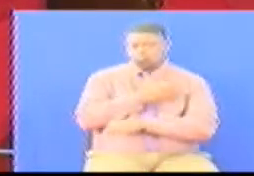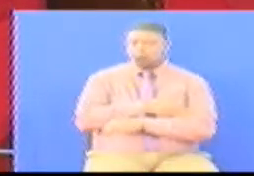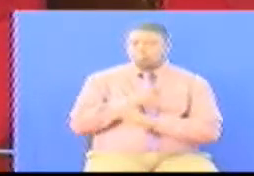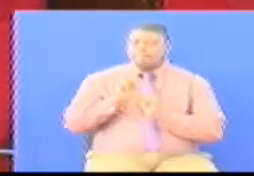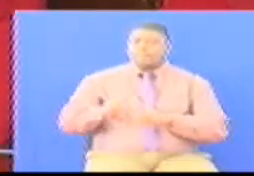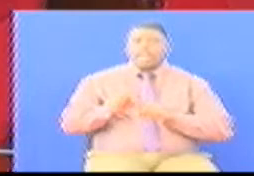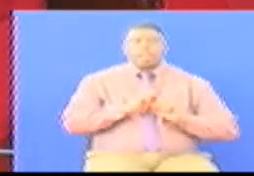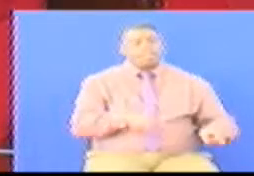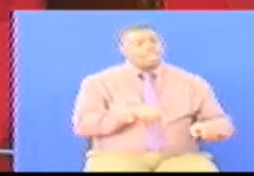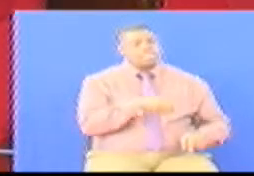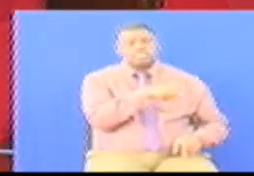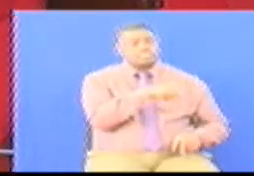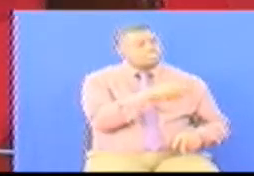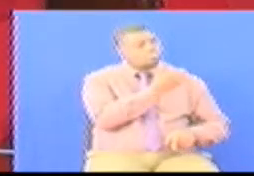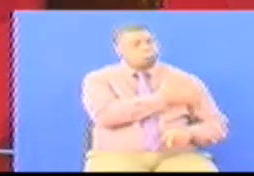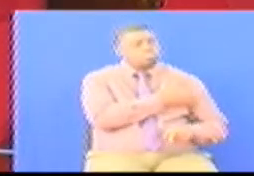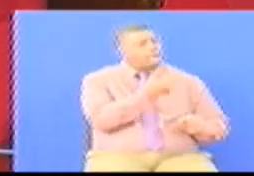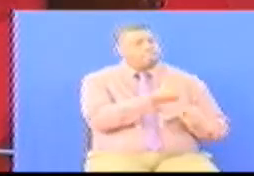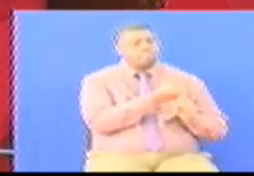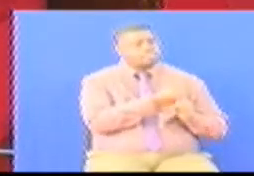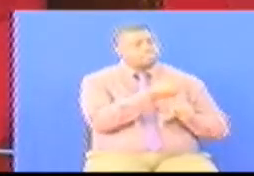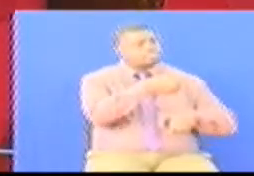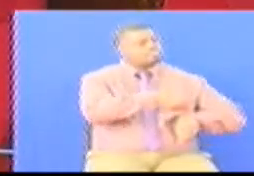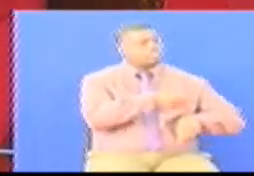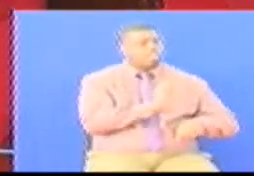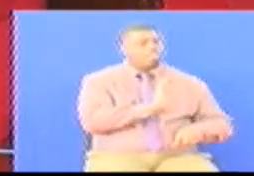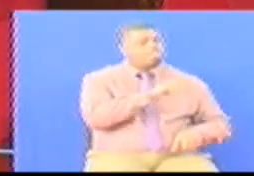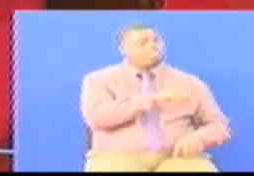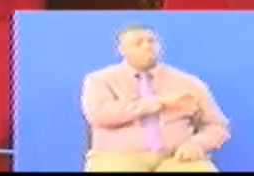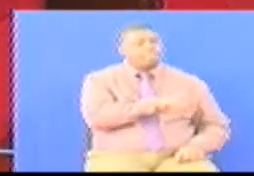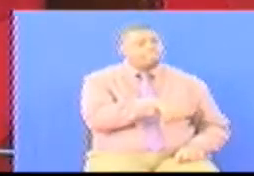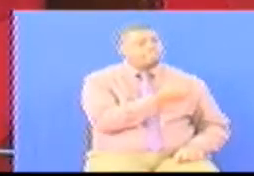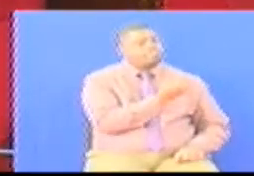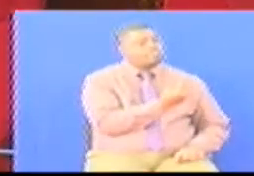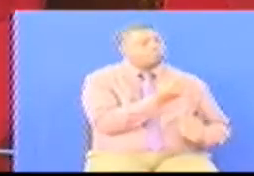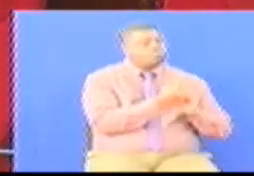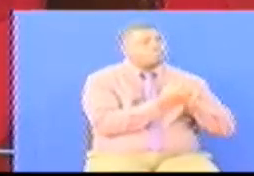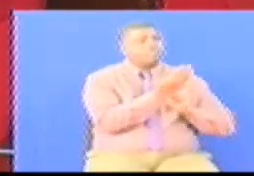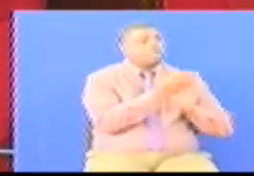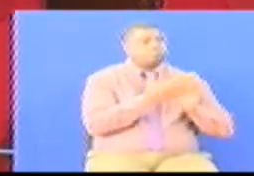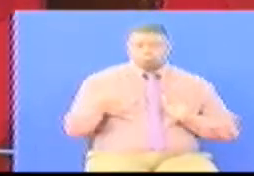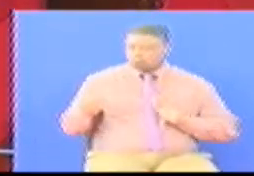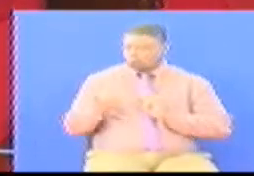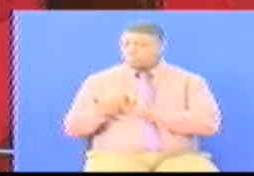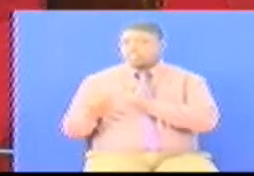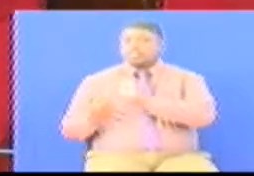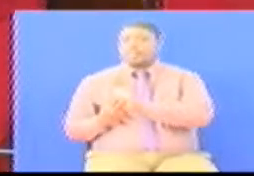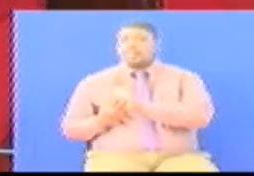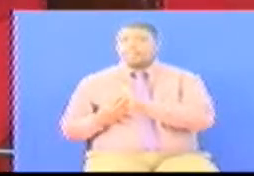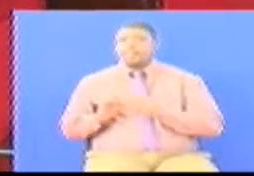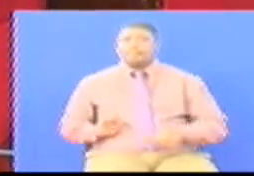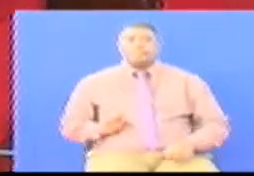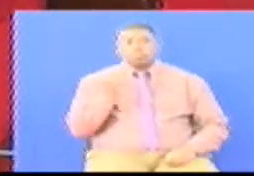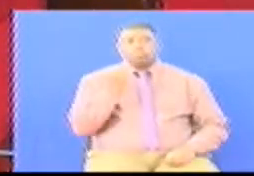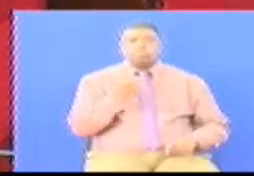huduma ambazo hazikufanyika kwa kipindi cha mwaka 2015 hadi 2017 shilingi